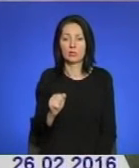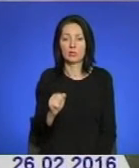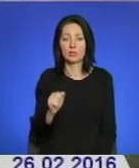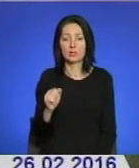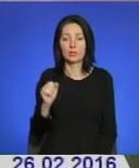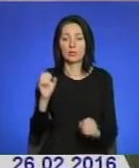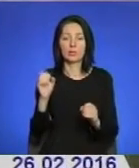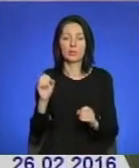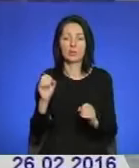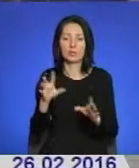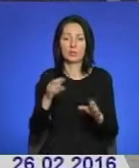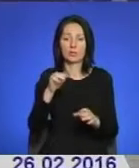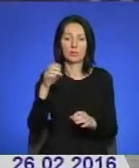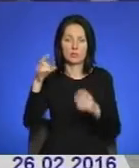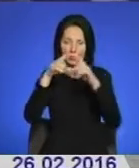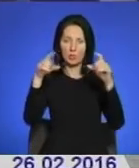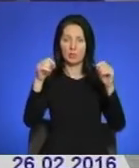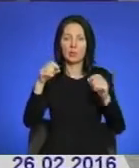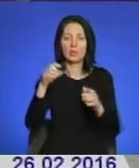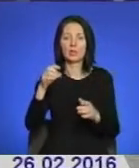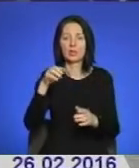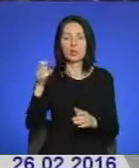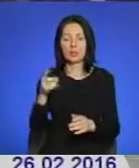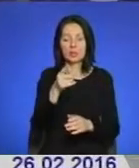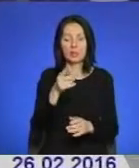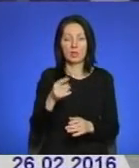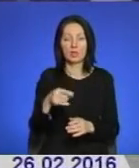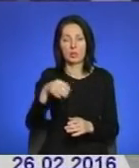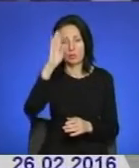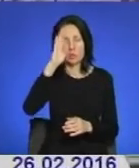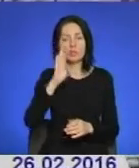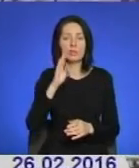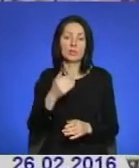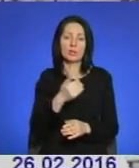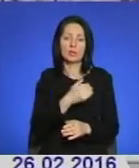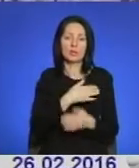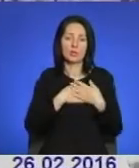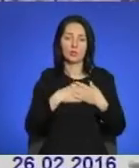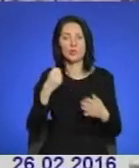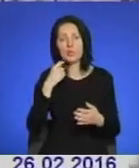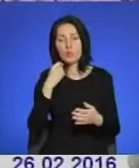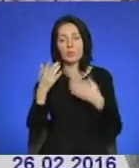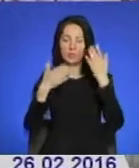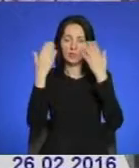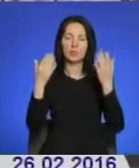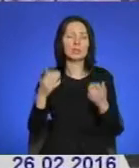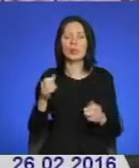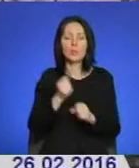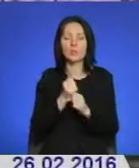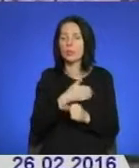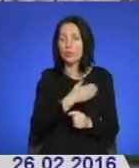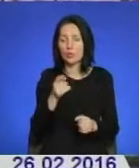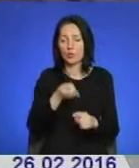фонарі. То таксі. Зловмисники з числа тих, хто любить випити, розважитися, але працювати не хоче. Того вечора